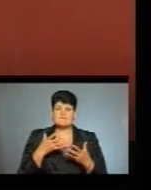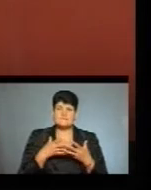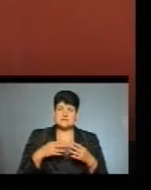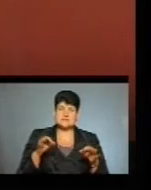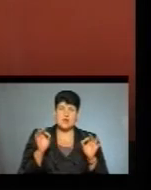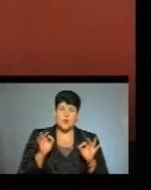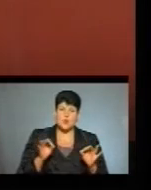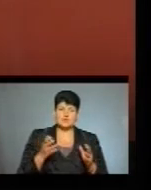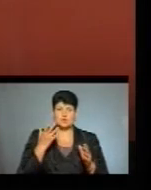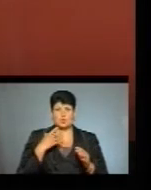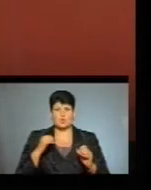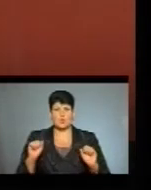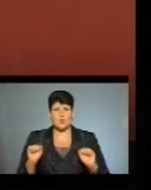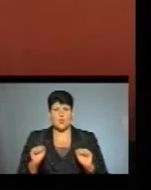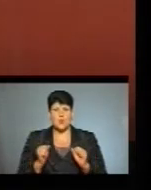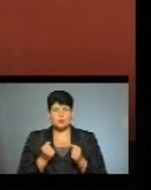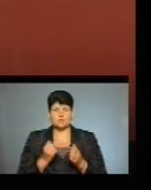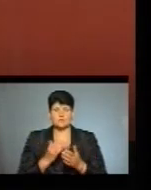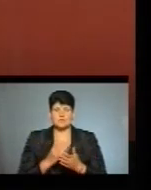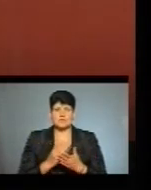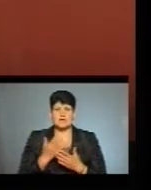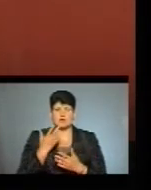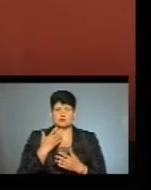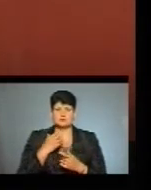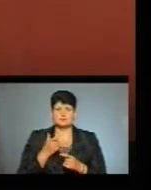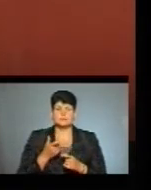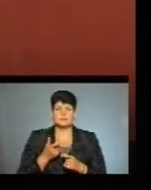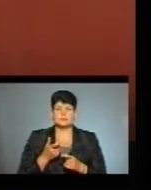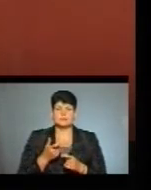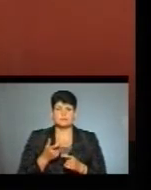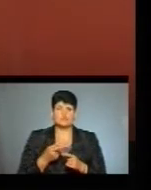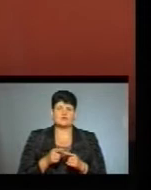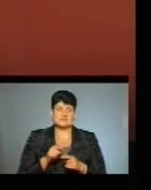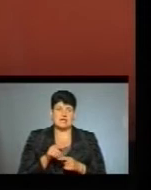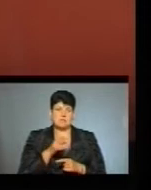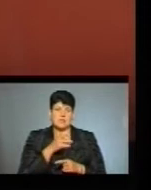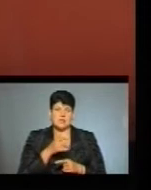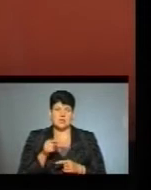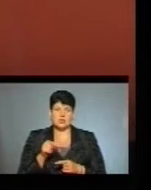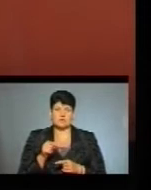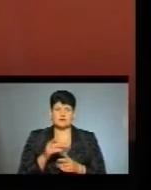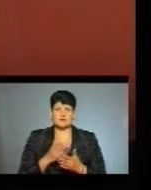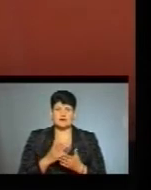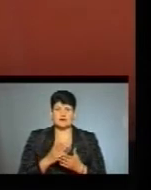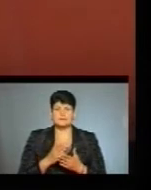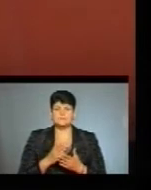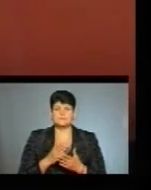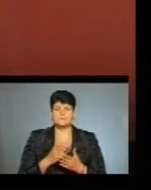більш холодно стає, коли ми переохолоджуємося, саме у ці от періоди, вони такі є, скажімо